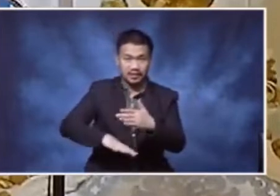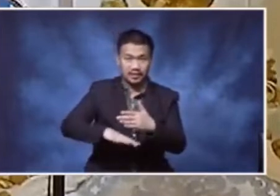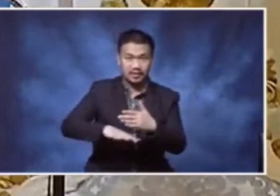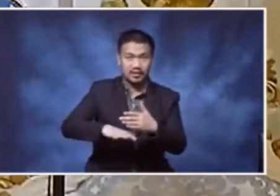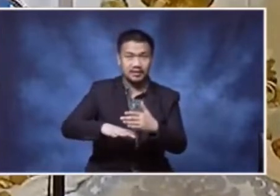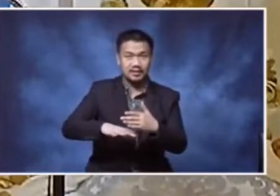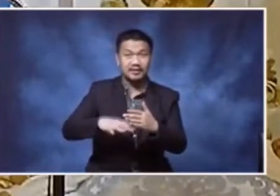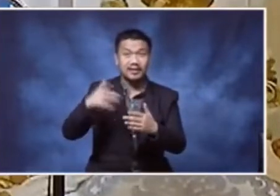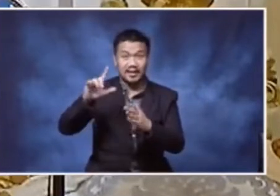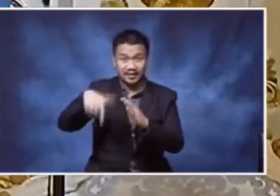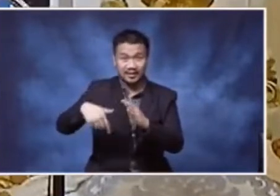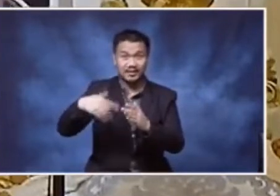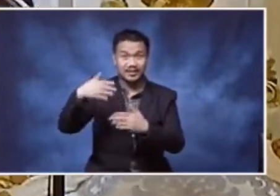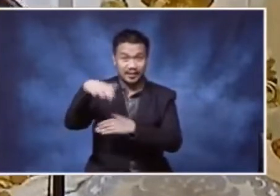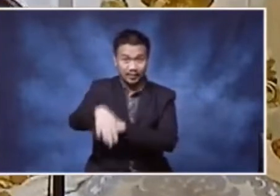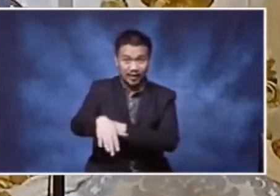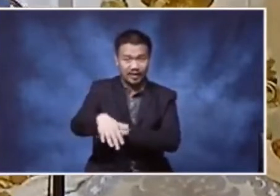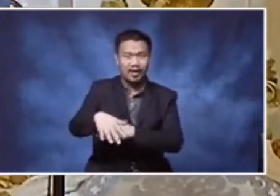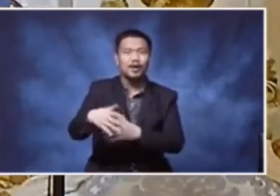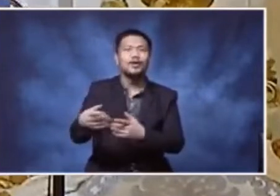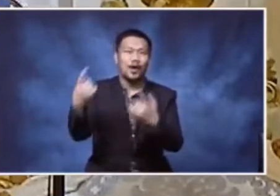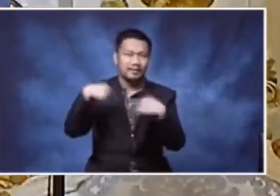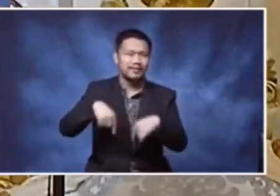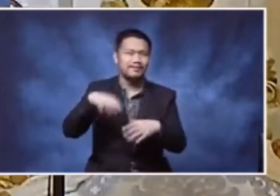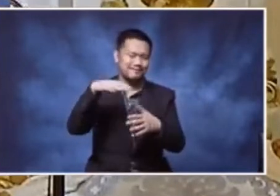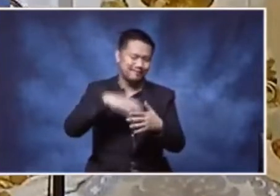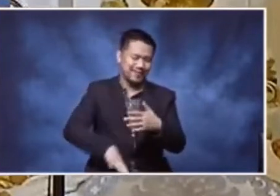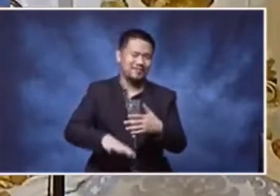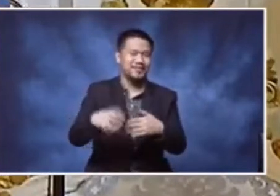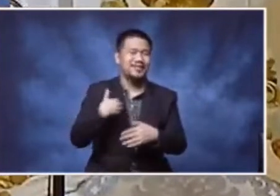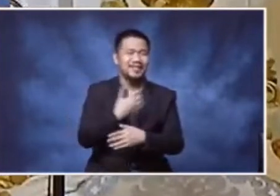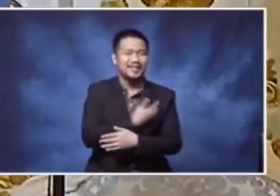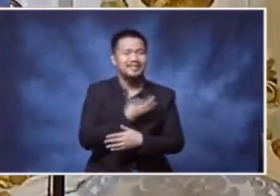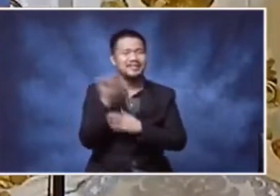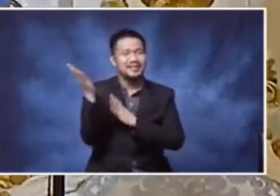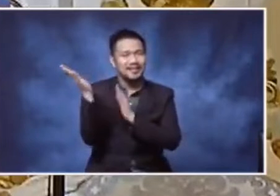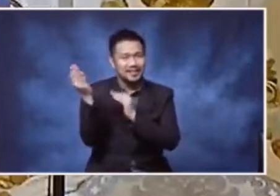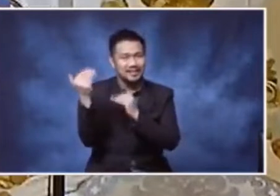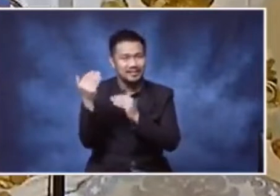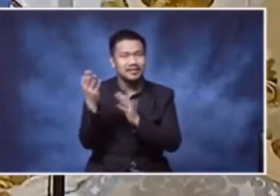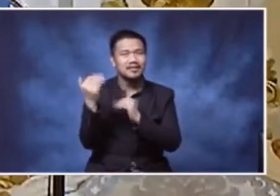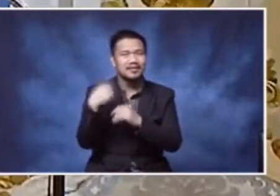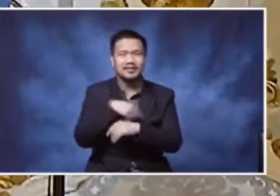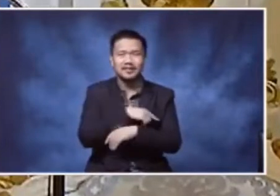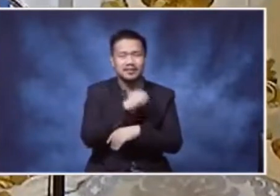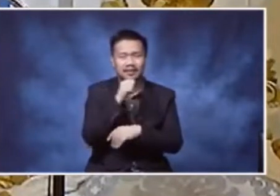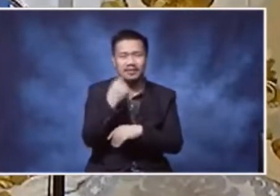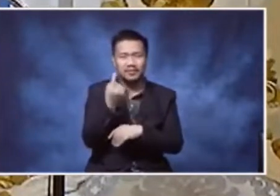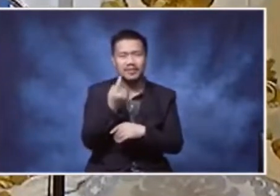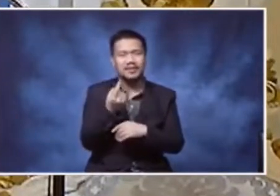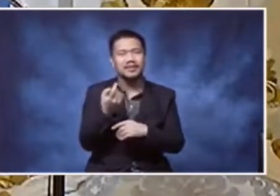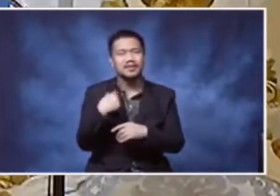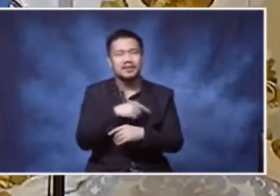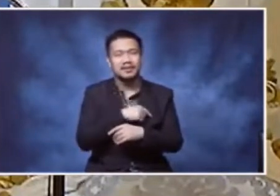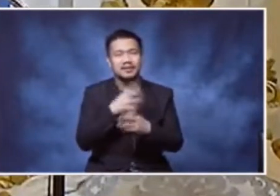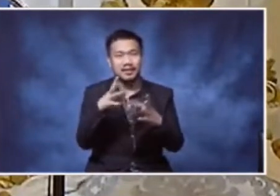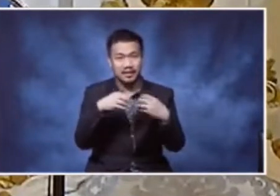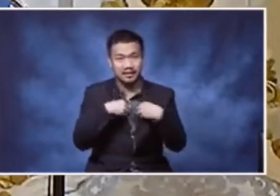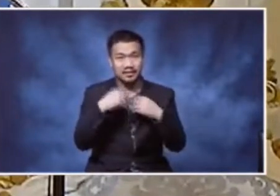ang ating inaasahan. Sana po, hindi lang tayo ang tatanggap sa Kanya. Mag-anyaya din tayo ng